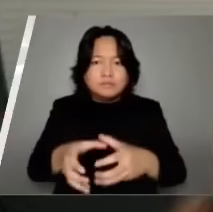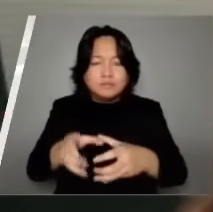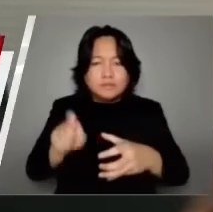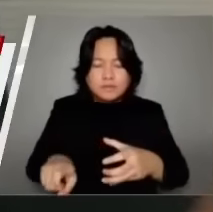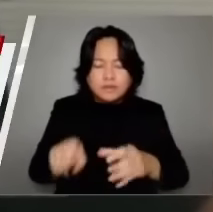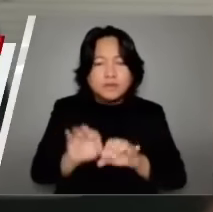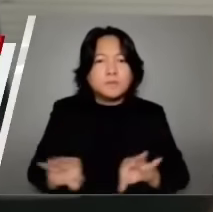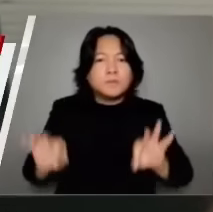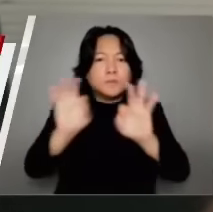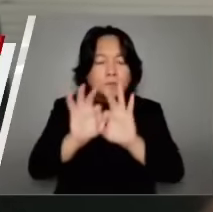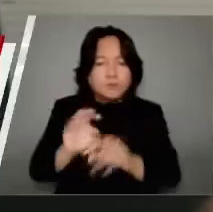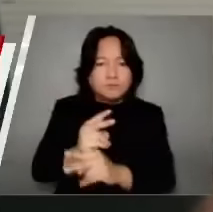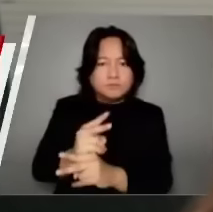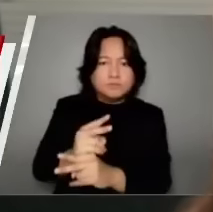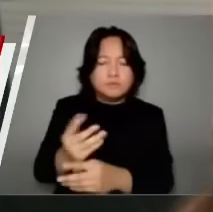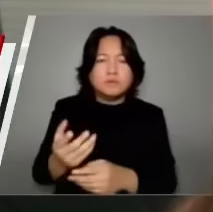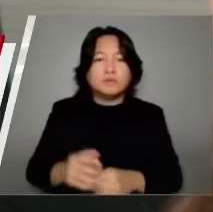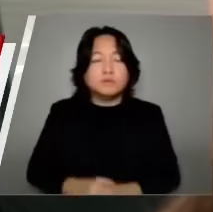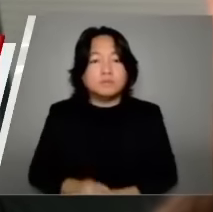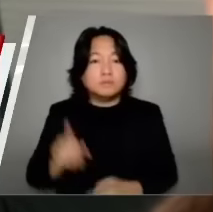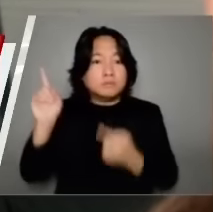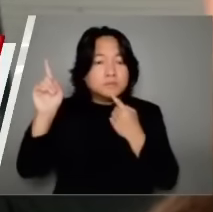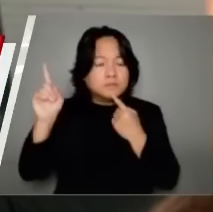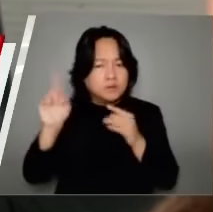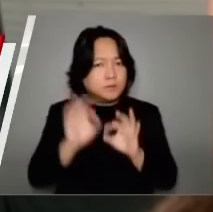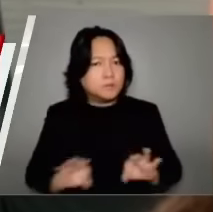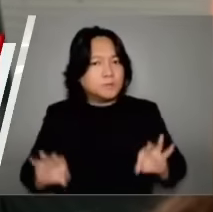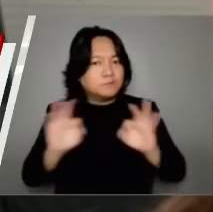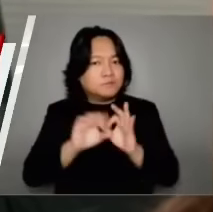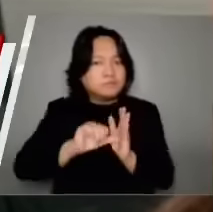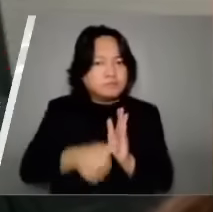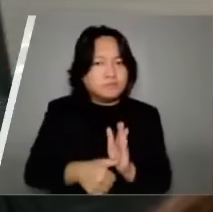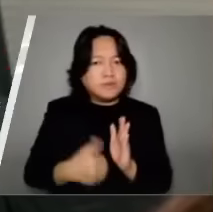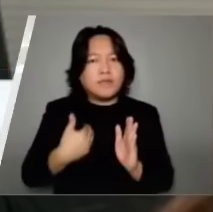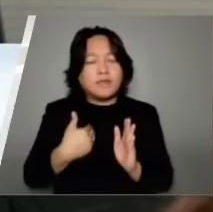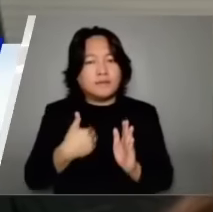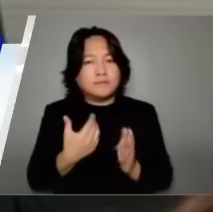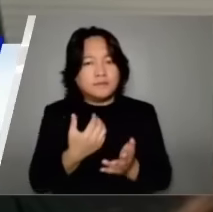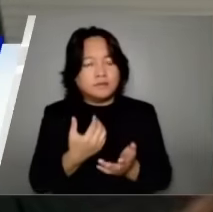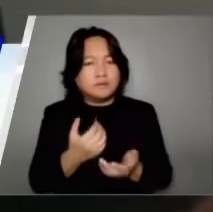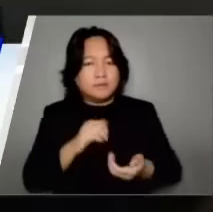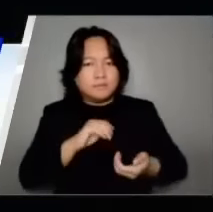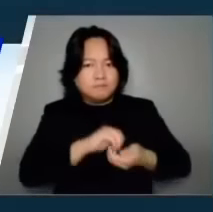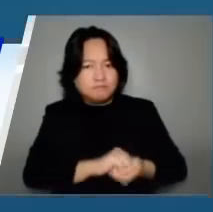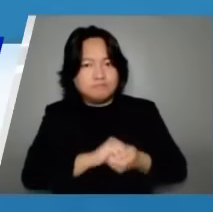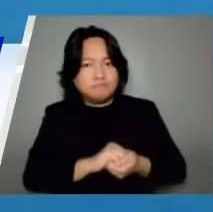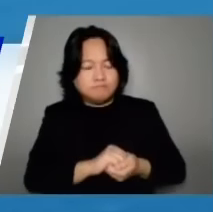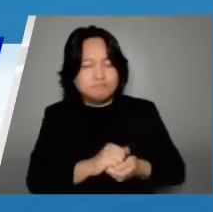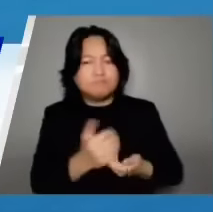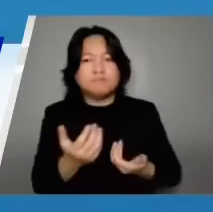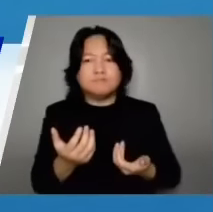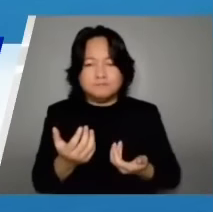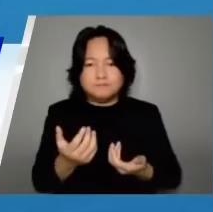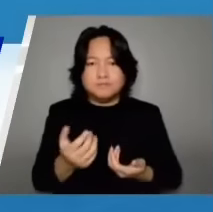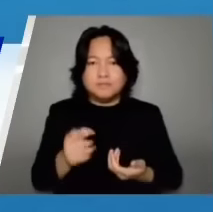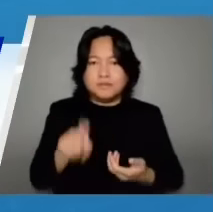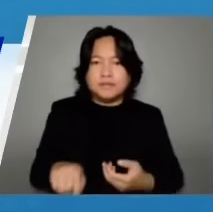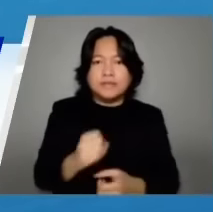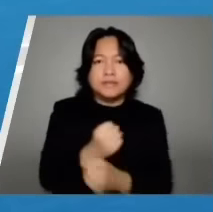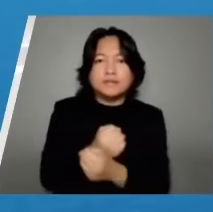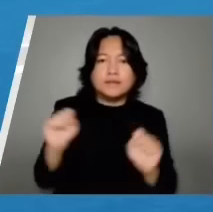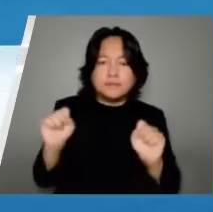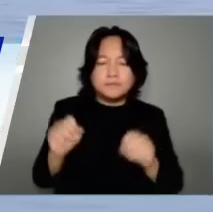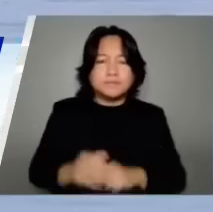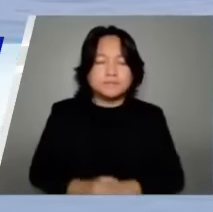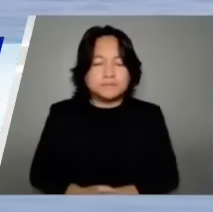have partners specifically on ensuring maritime security within the Indo-Pacific region. Nitong Martes, sinabi ng Philippine